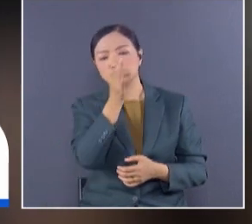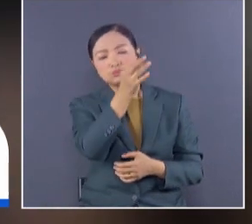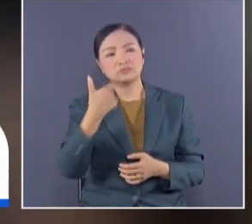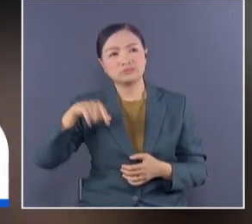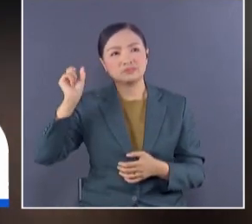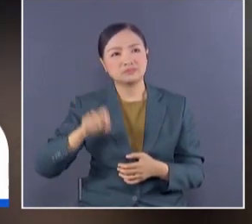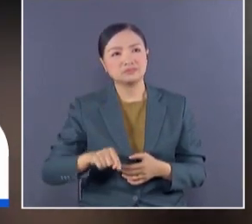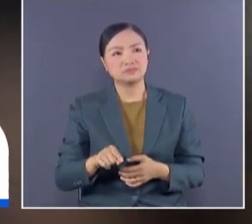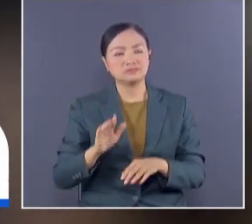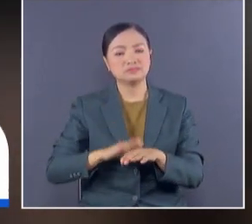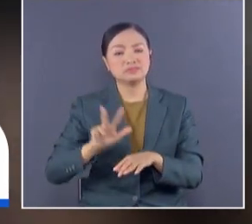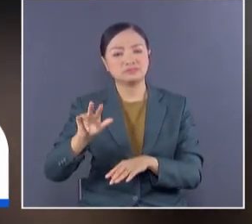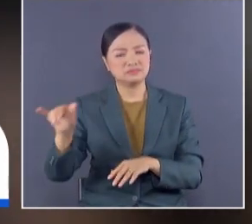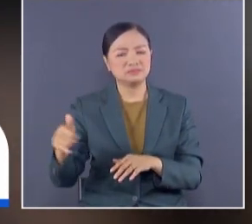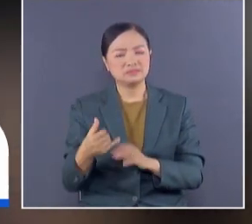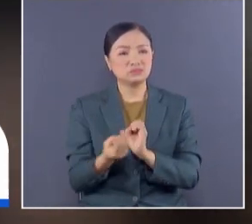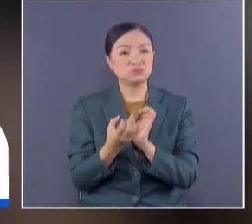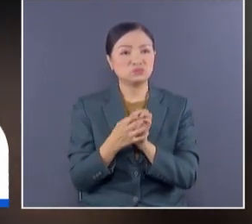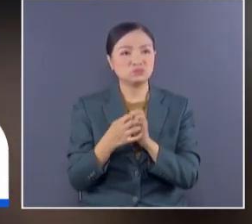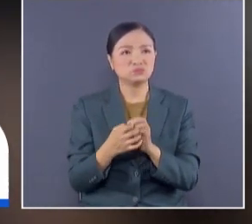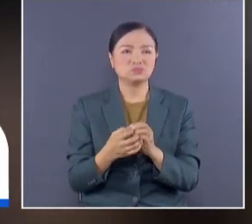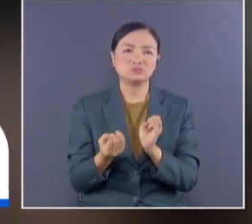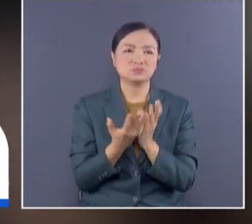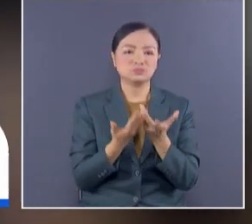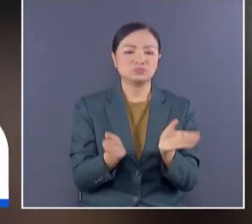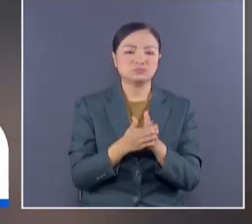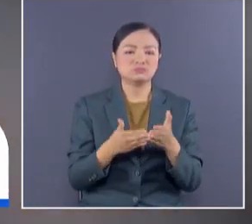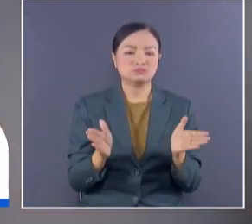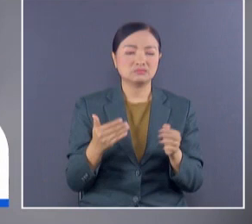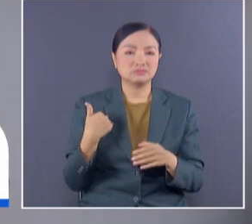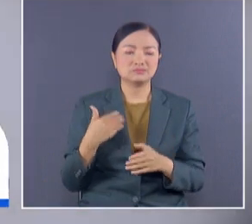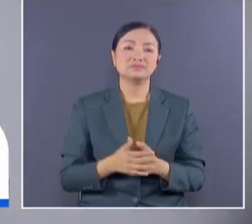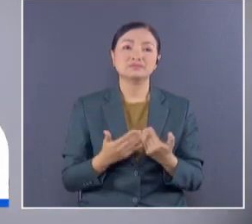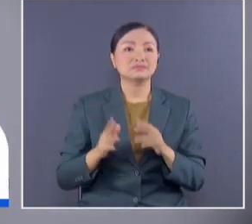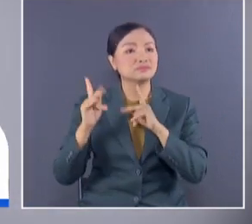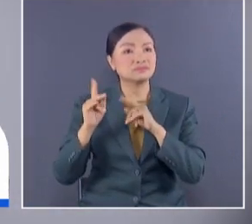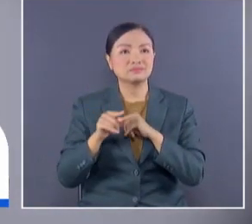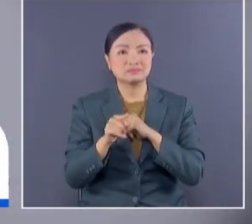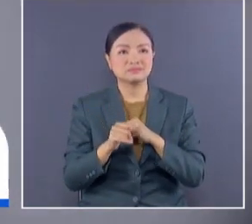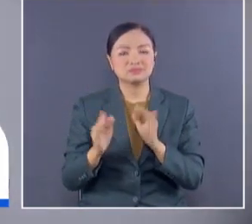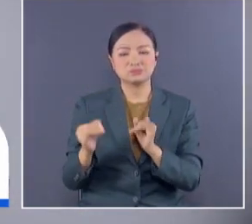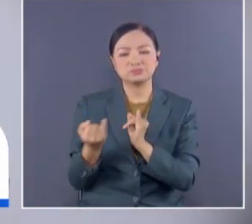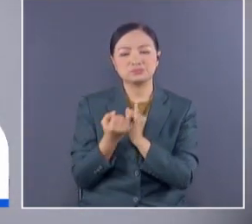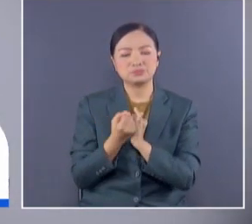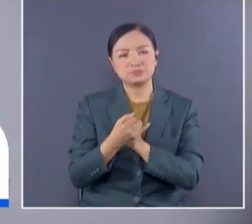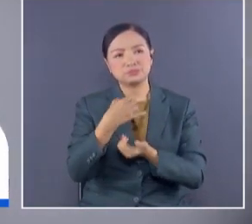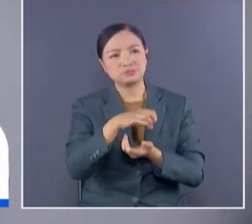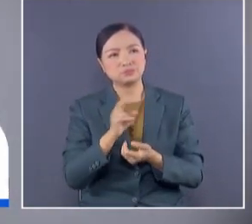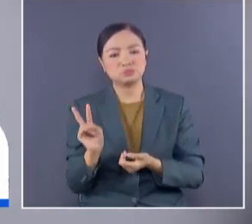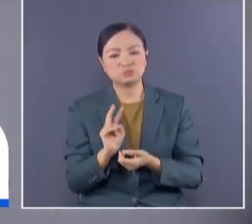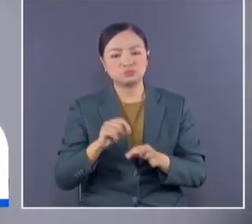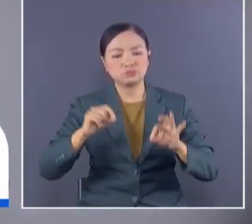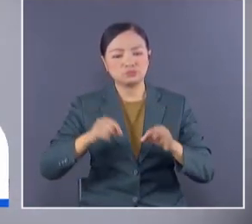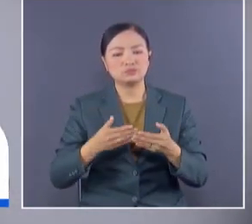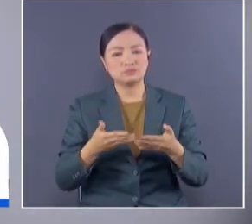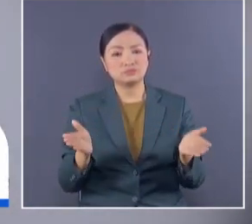เพื่อดำเนินคดีกับเมืองที่ 3เรียกค่าเสียหายที่ทำให้ครอบครัวแตกแยกค่ะล่าสุดก็มีข่าวออกมานะคะว่าคนสนิทได้ออกมาเปิดเผยว่าทั้งคู่ได้